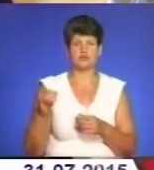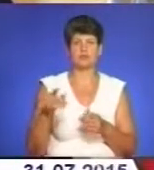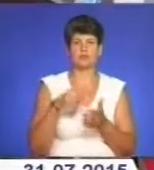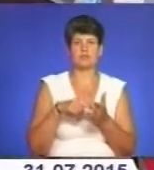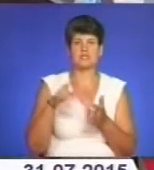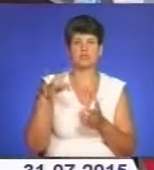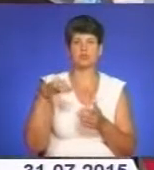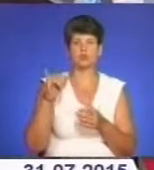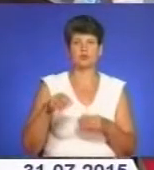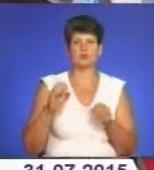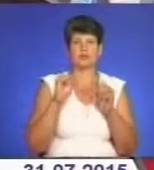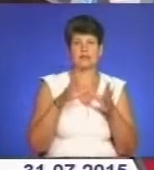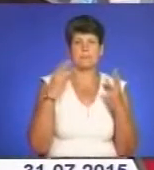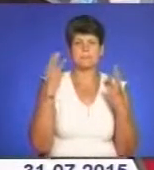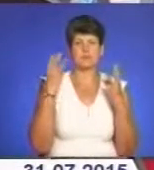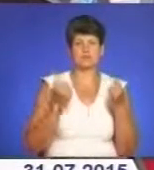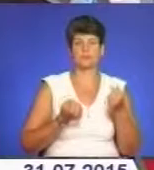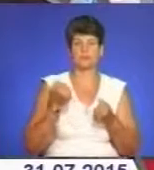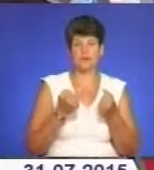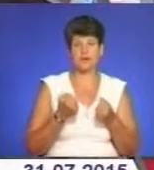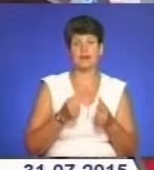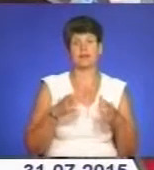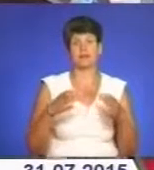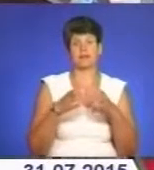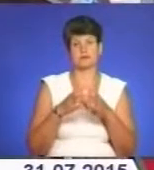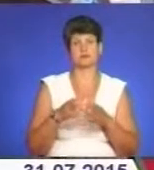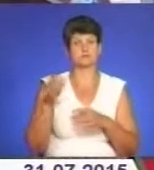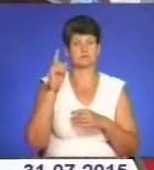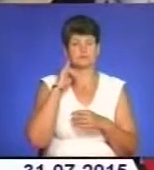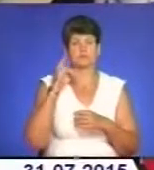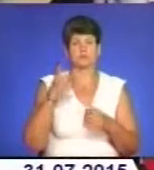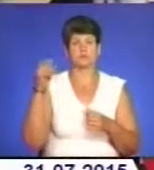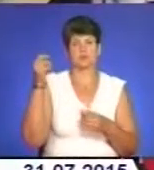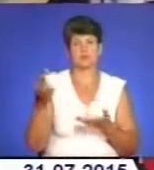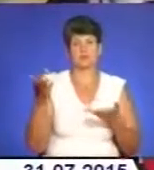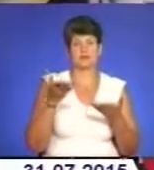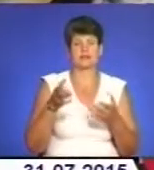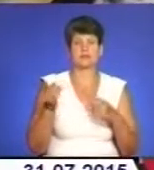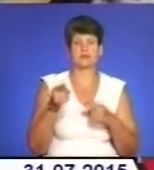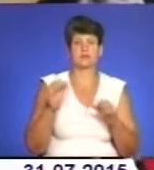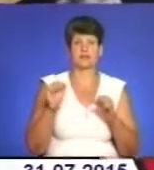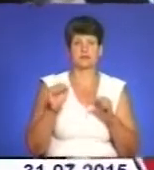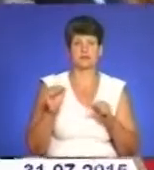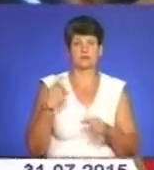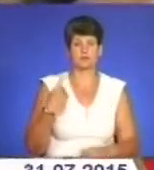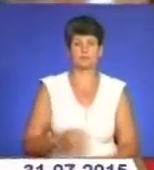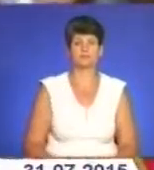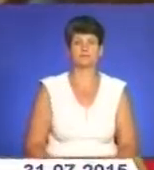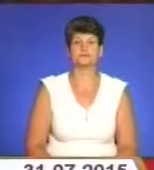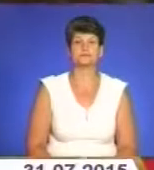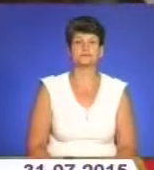автомобіль. Користуючись нагодою, делегація відгукнулася на запрошення тернопільських керівників краю. Місто Дубно, там є